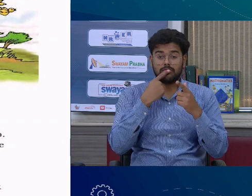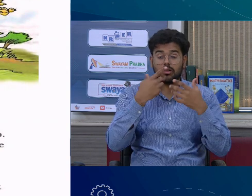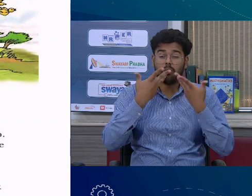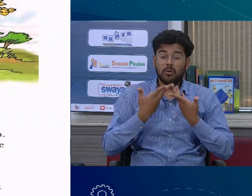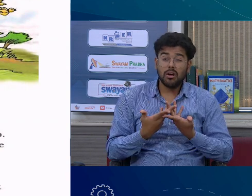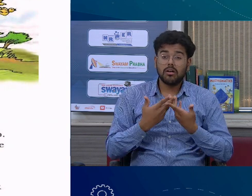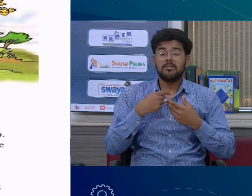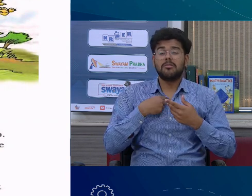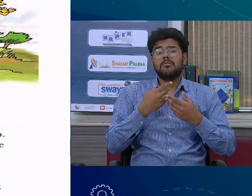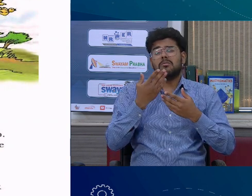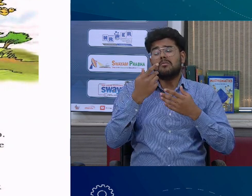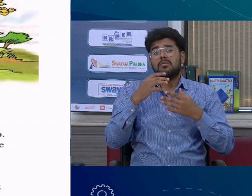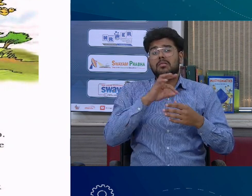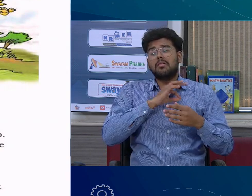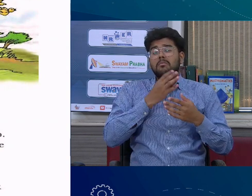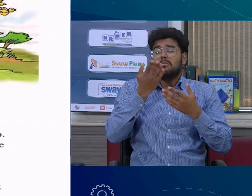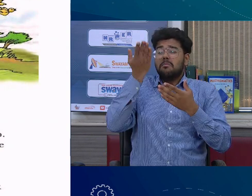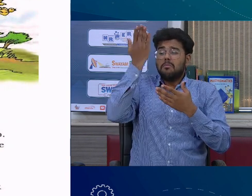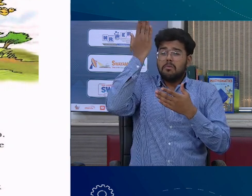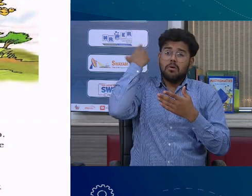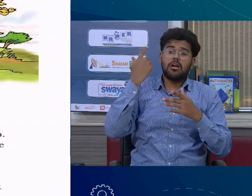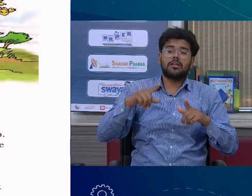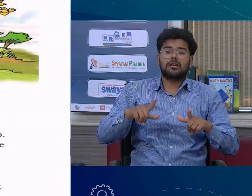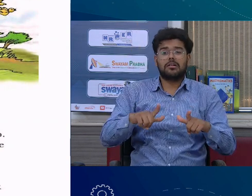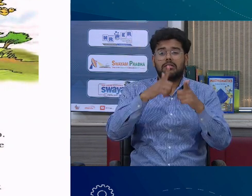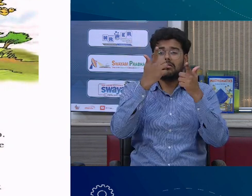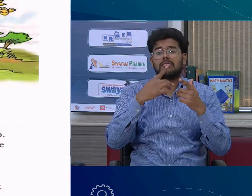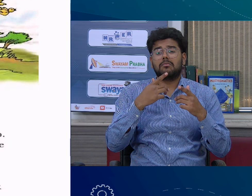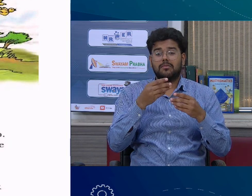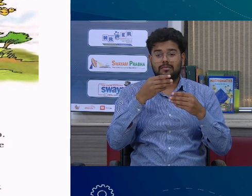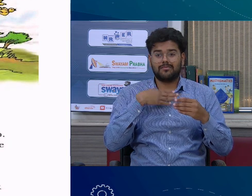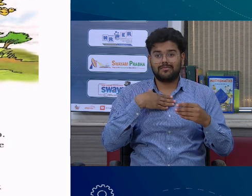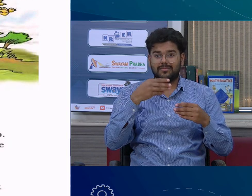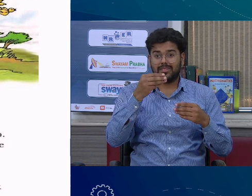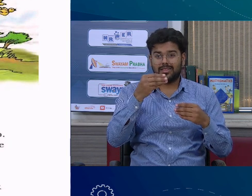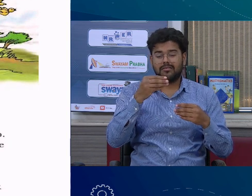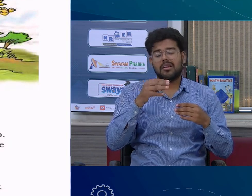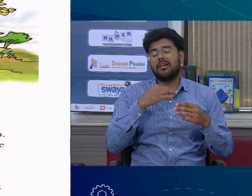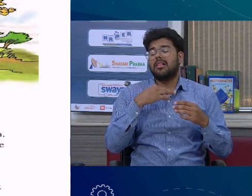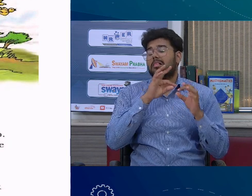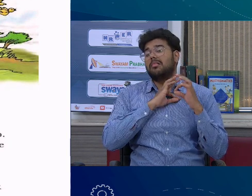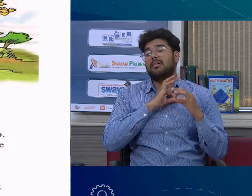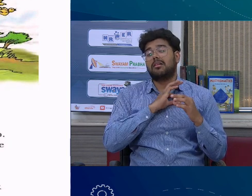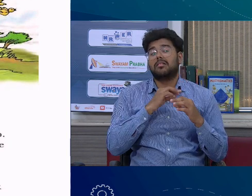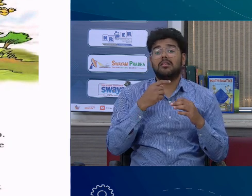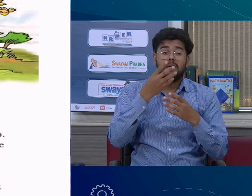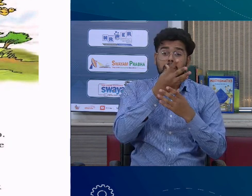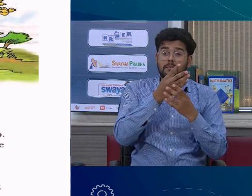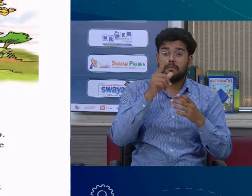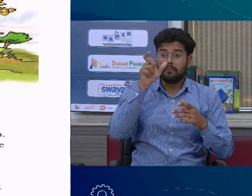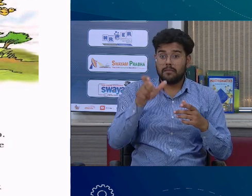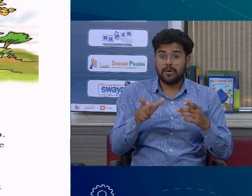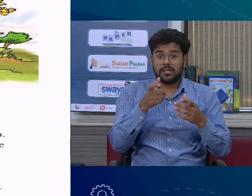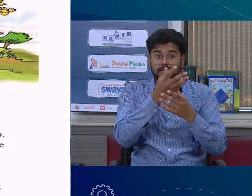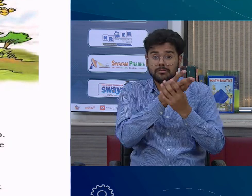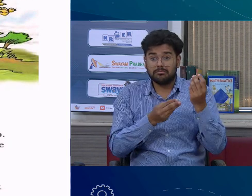like my old needle-like leaves best. For goats do not eat them. No man can steal them. The